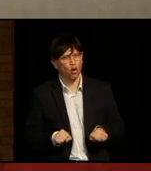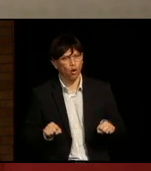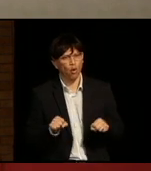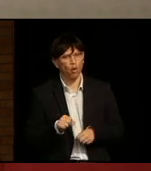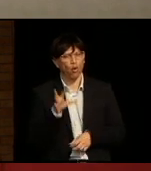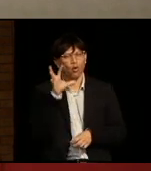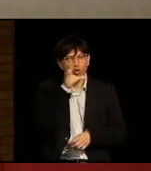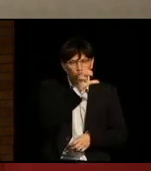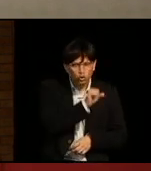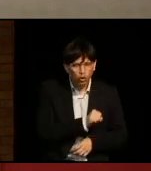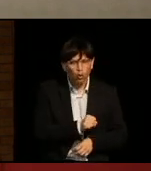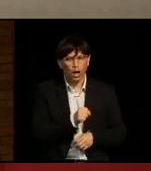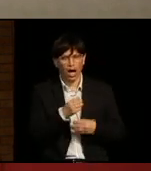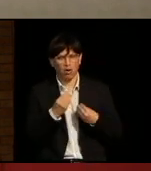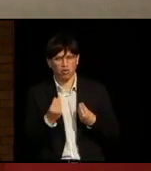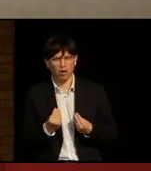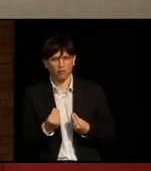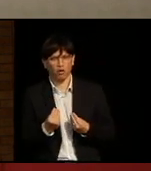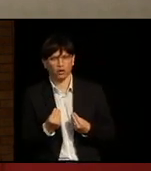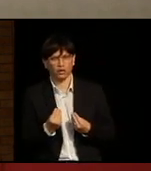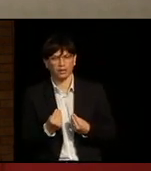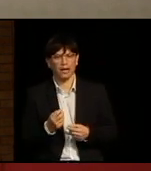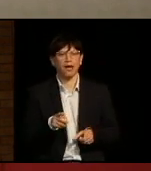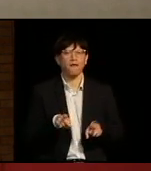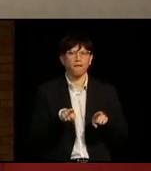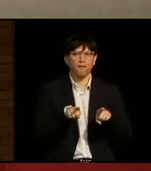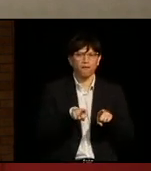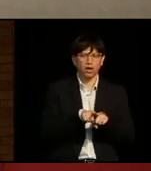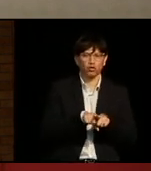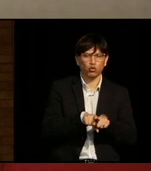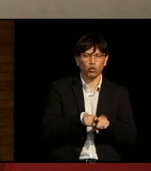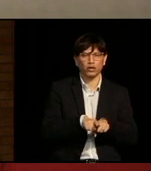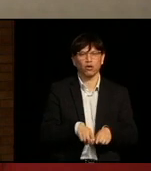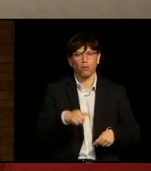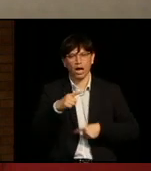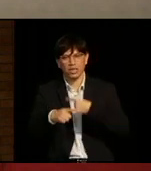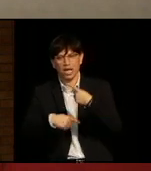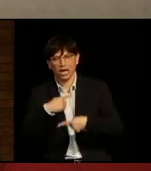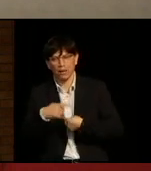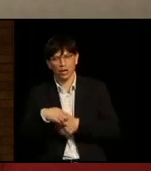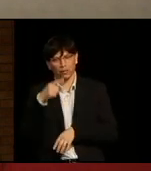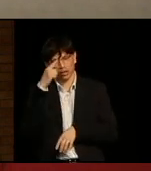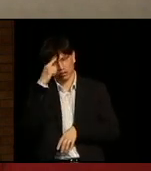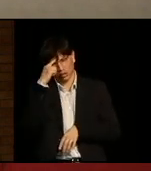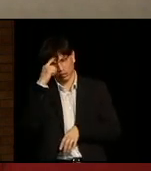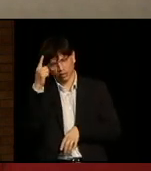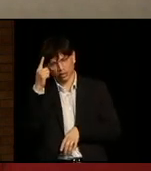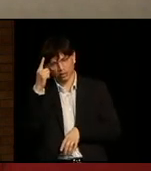trovare una forte analogia fra questo tema del cambiamento di mentalità